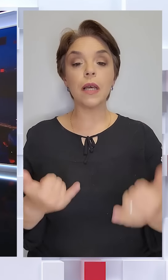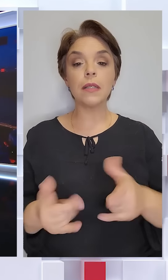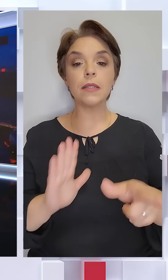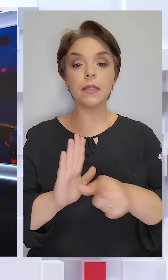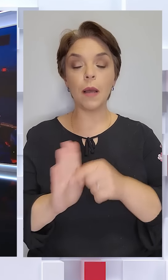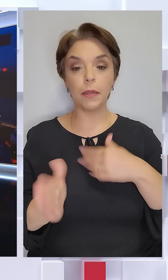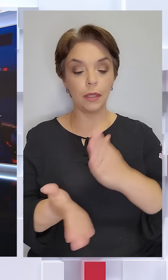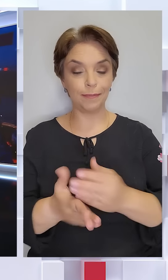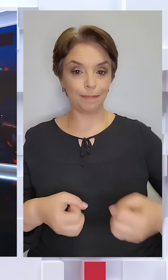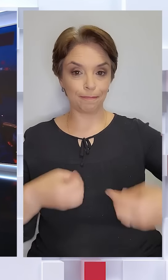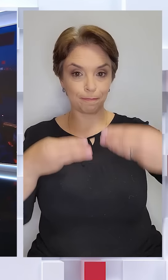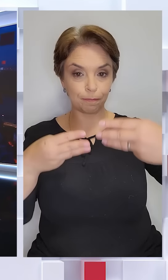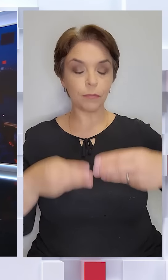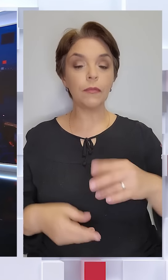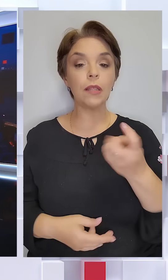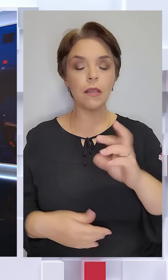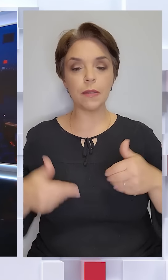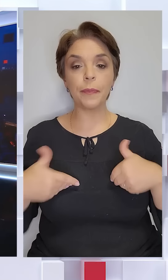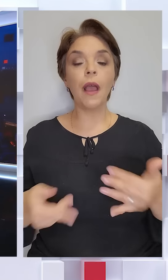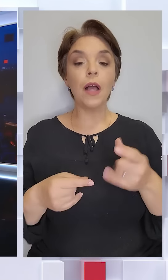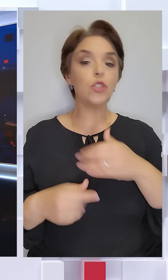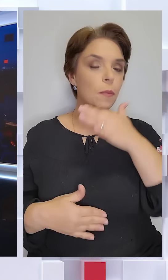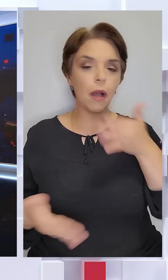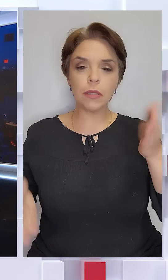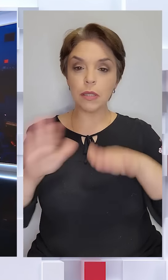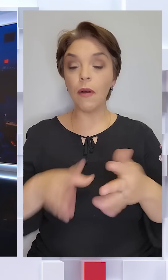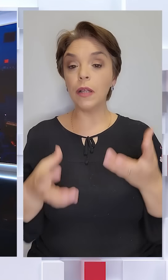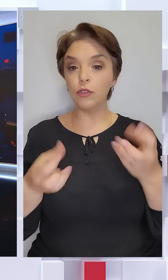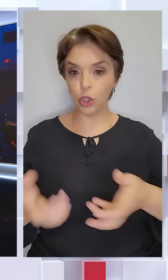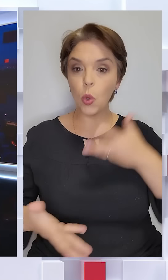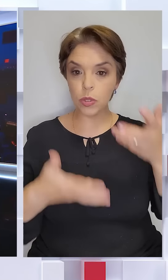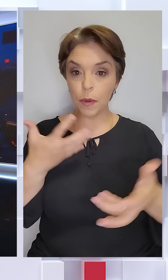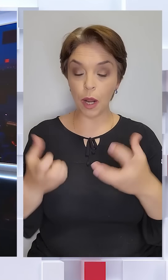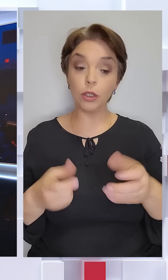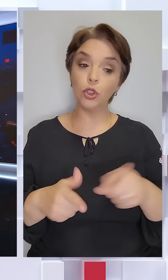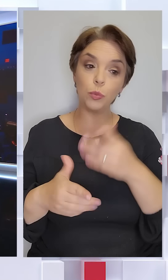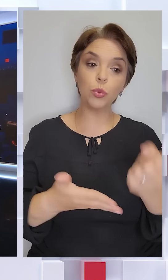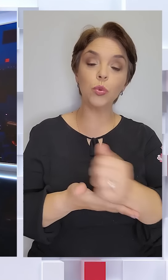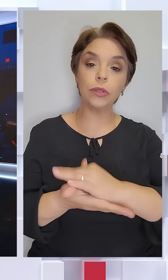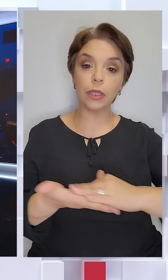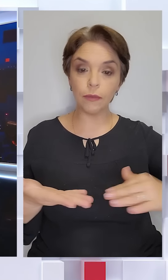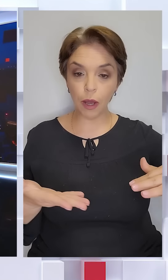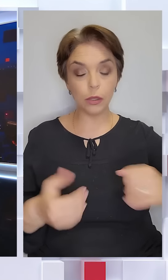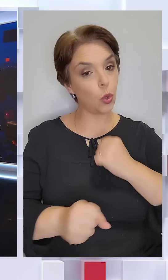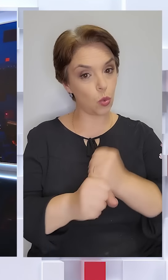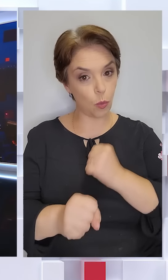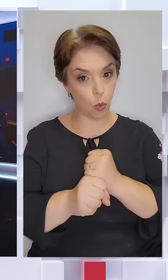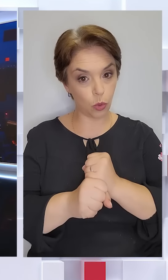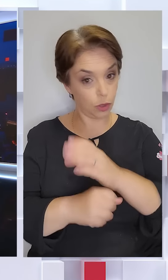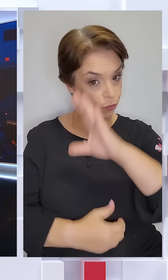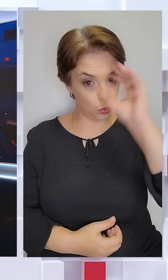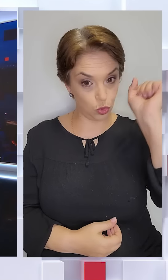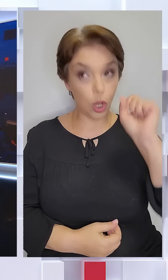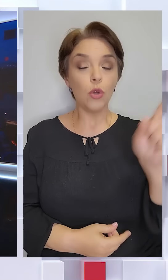зараз наживо. Настя, чи багато завалів ще розбирати, чи будуть тривати роботи